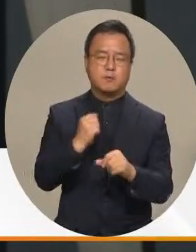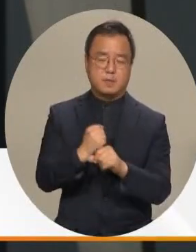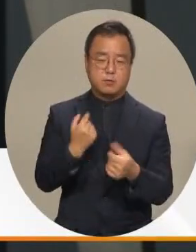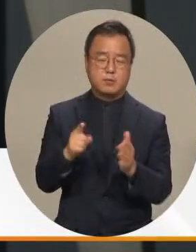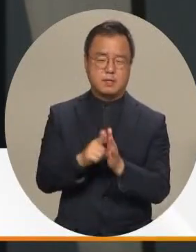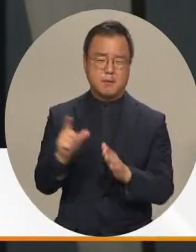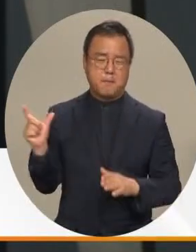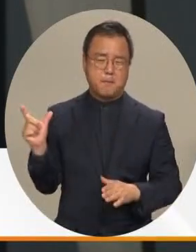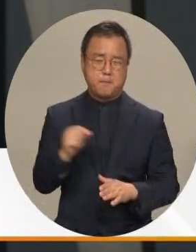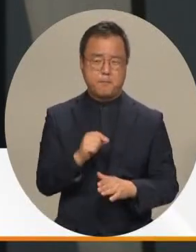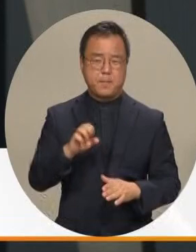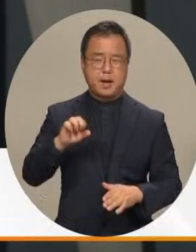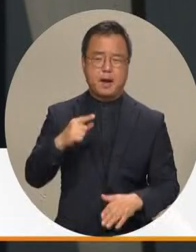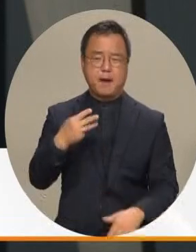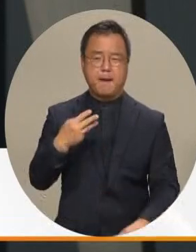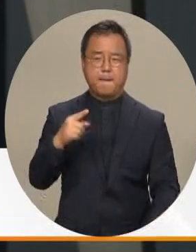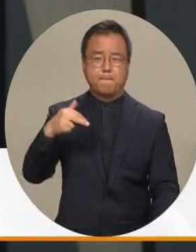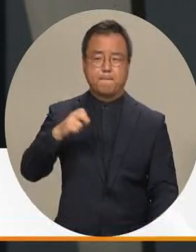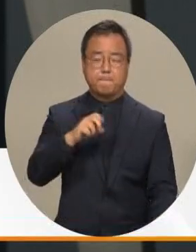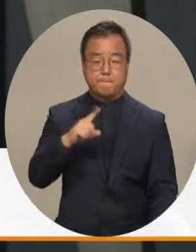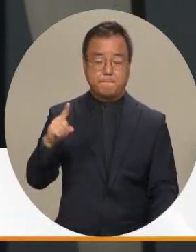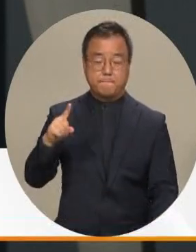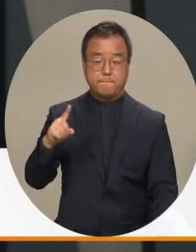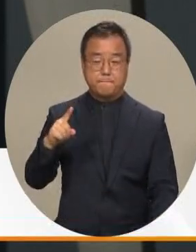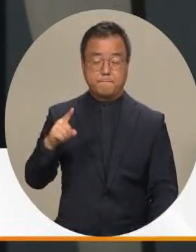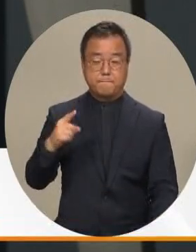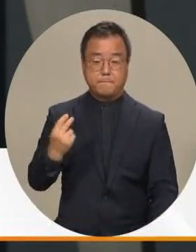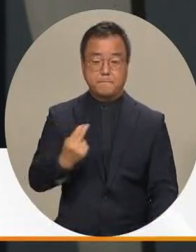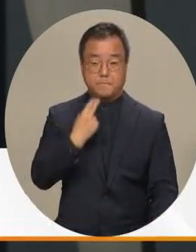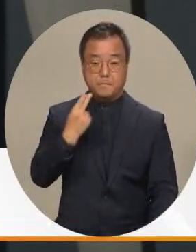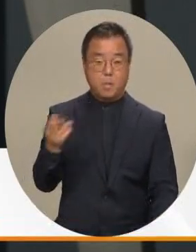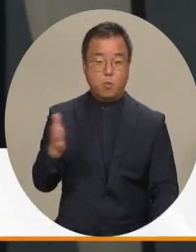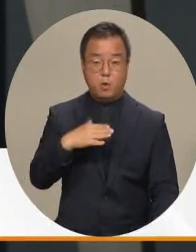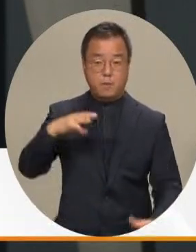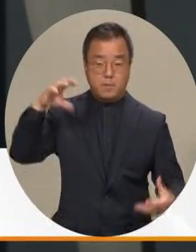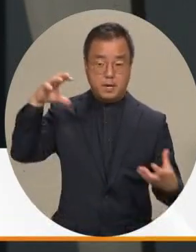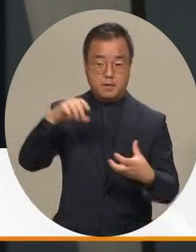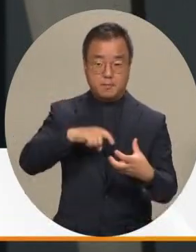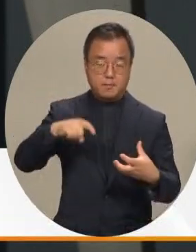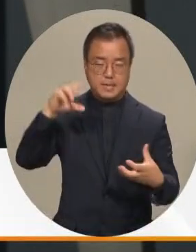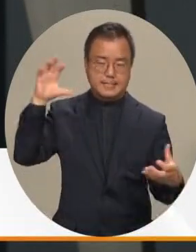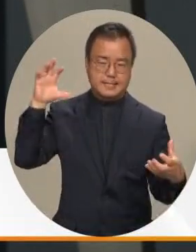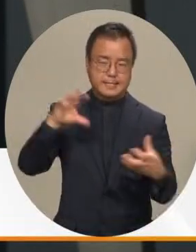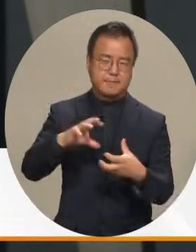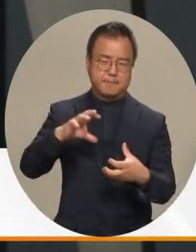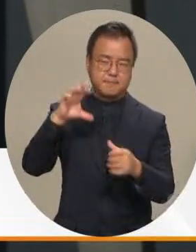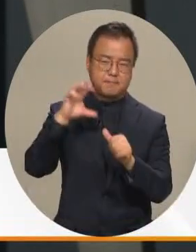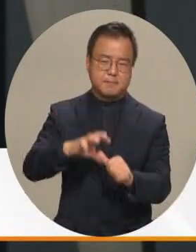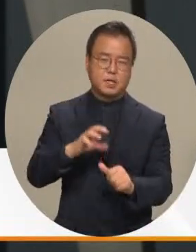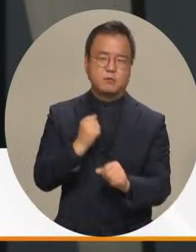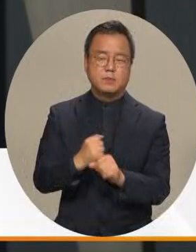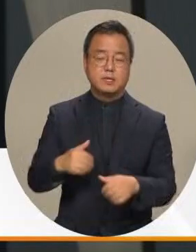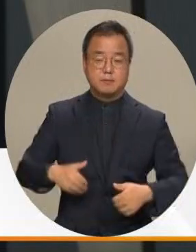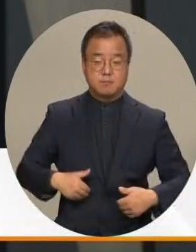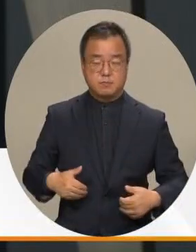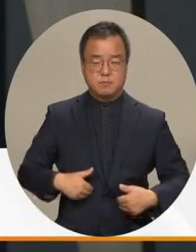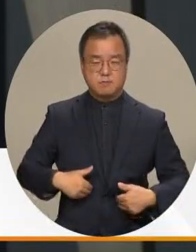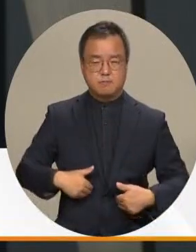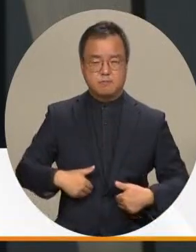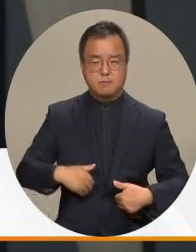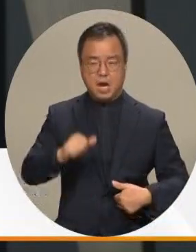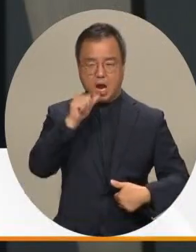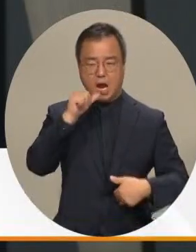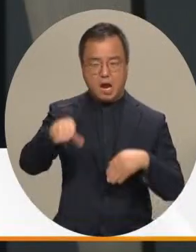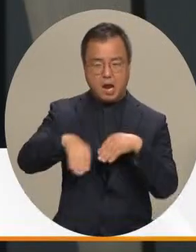엄청나게 빠르게 움직이는 플라즈마를 진공 챔버 안에 안정적으로 가두는 기술이 필요한데요이를 위해서는 막대한 자기력을